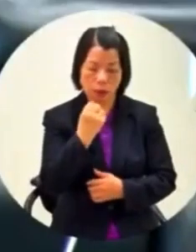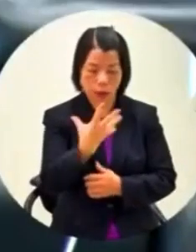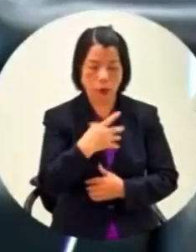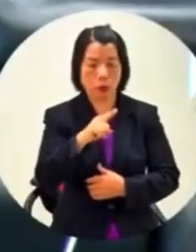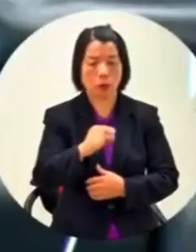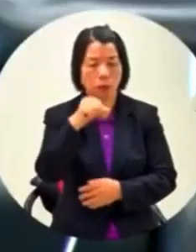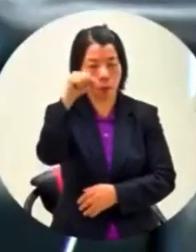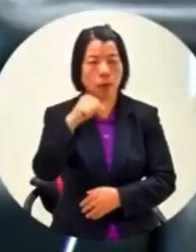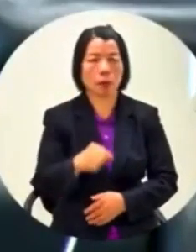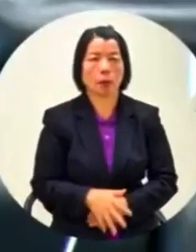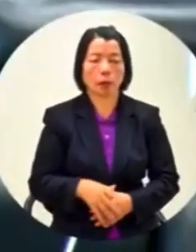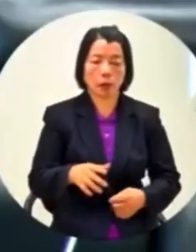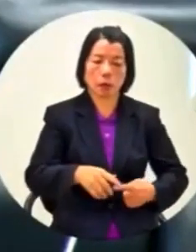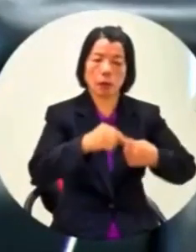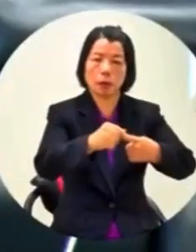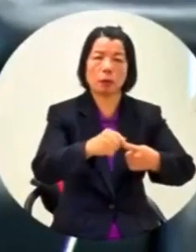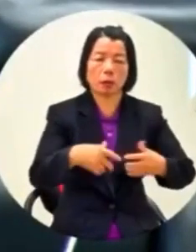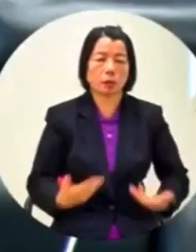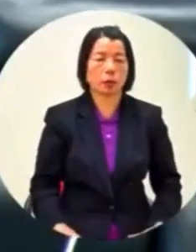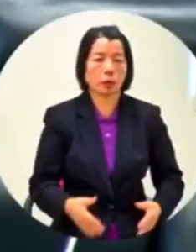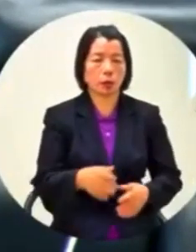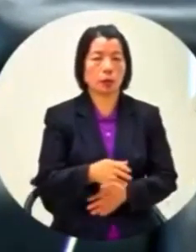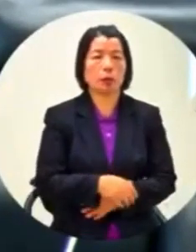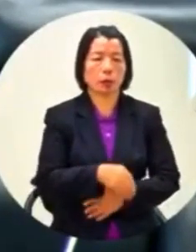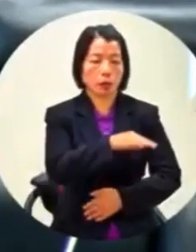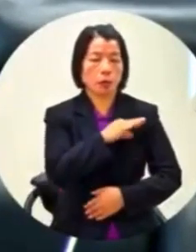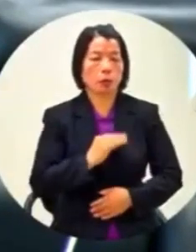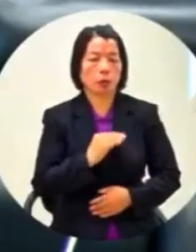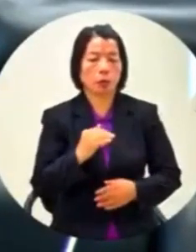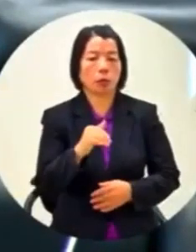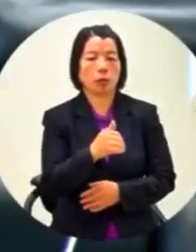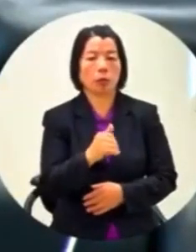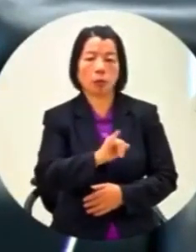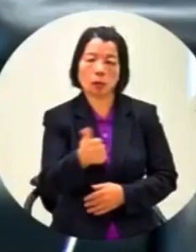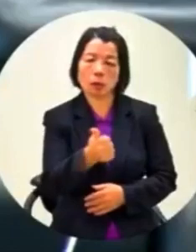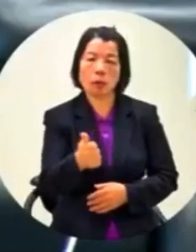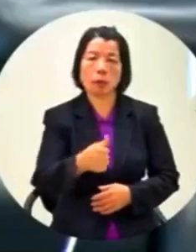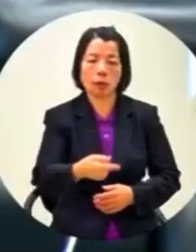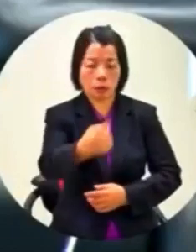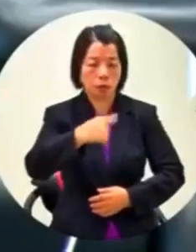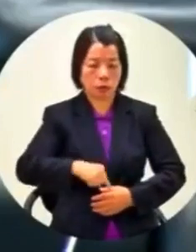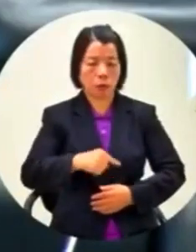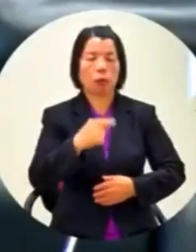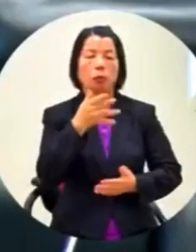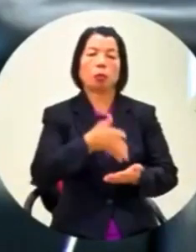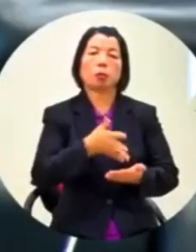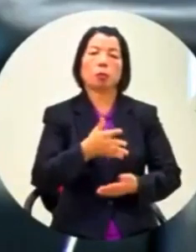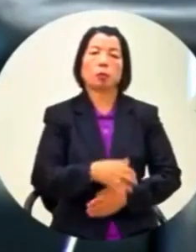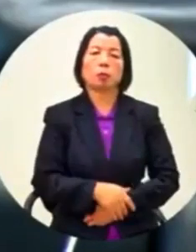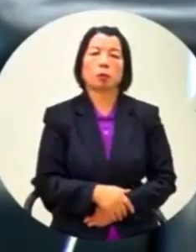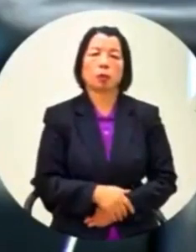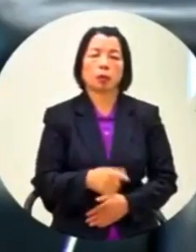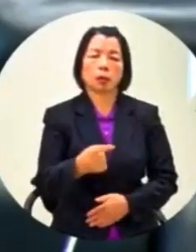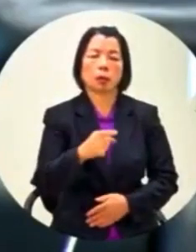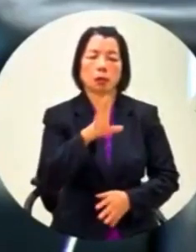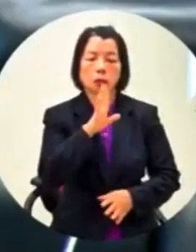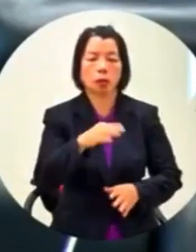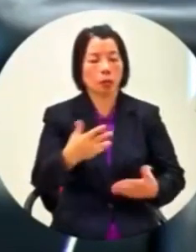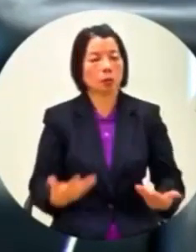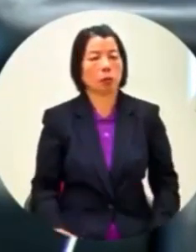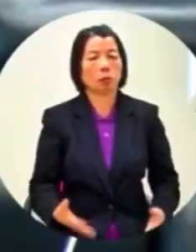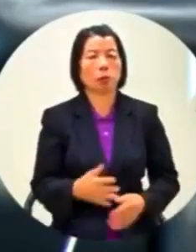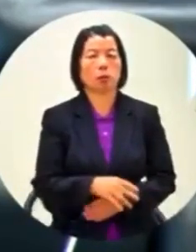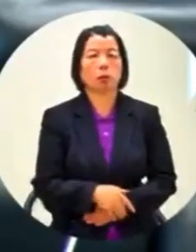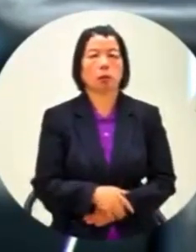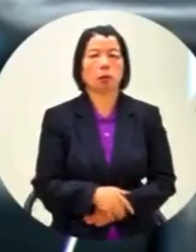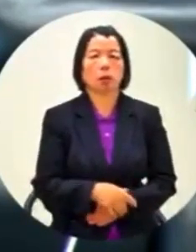第一次休息邱进卷议员质询完之后，应该就要轮到我发言了。然后当时您喊了要休息，第一次休